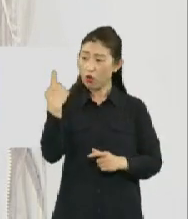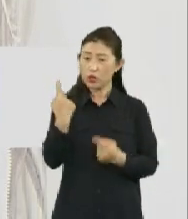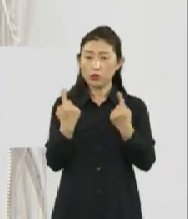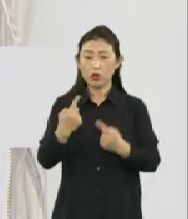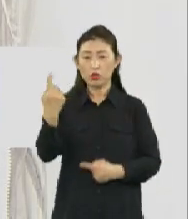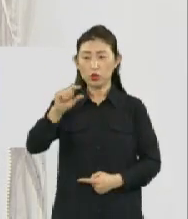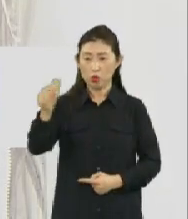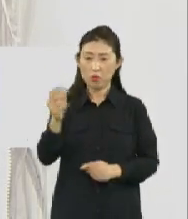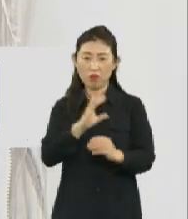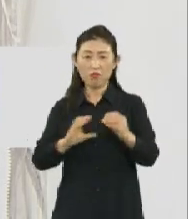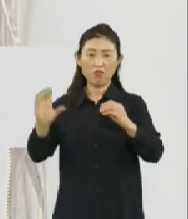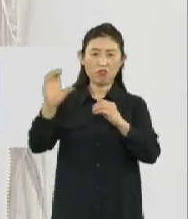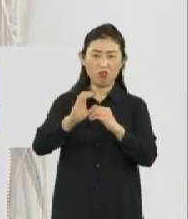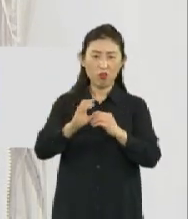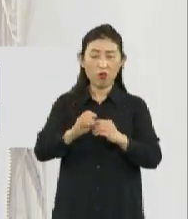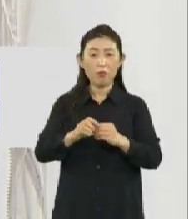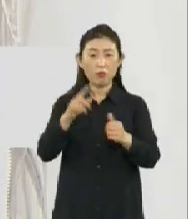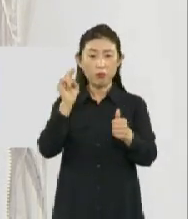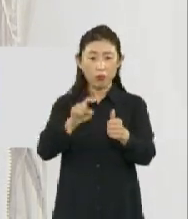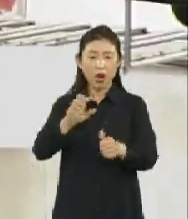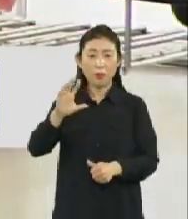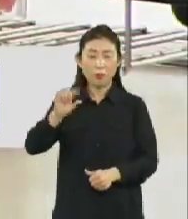어제보다 1,500명 넘게 증가해